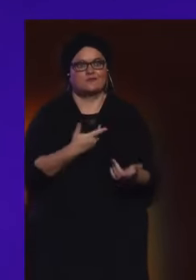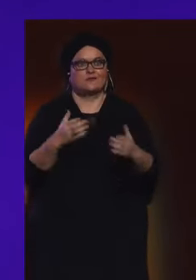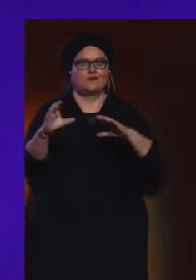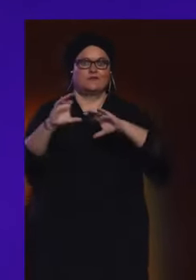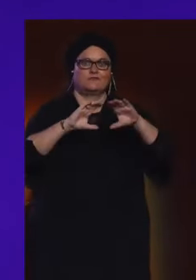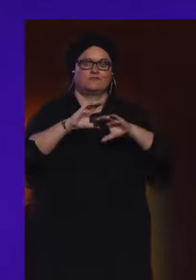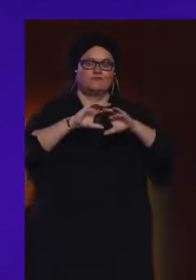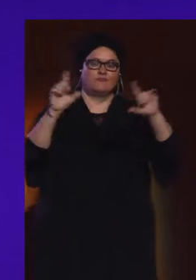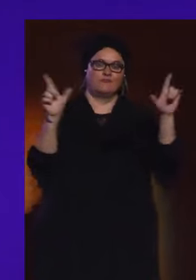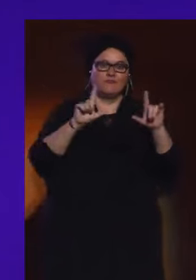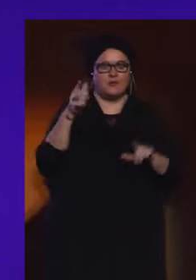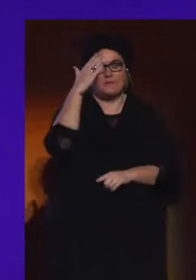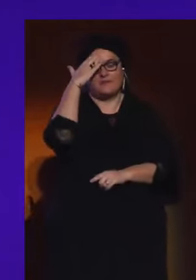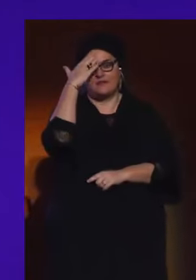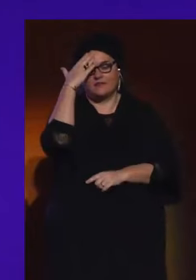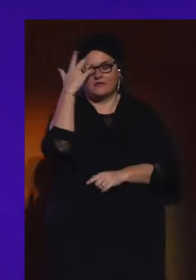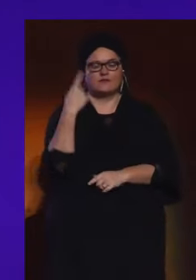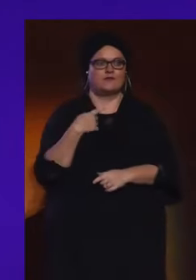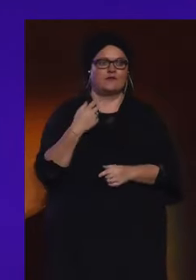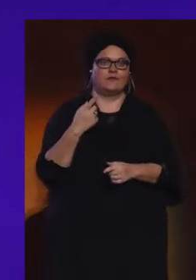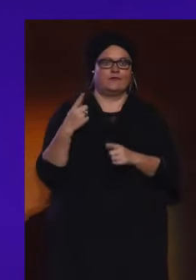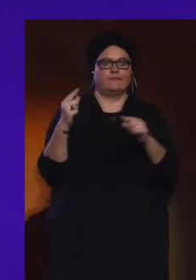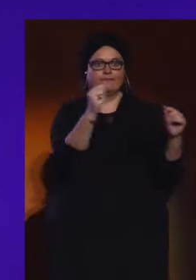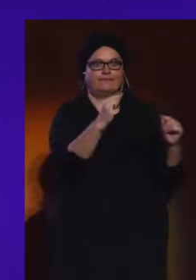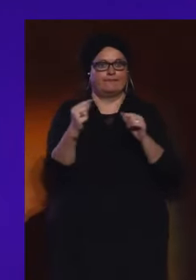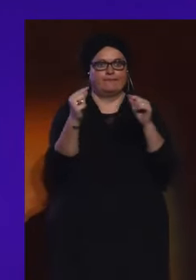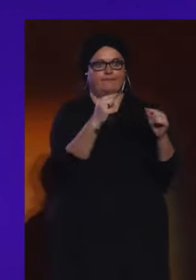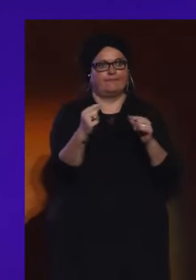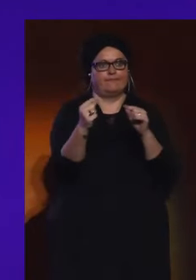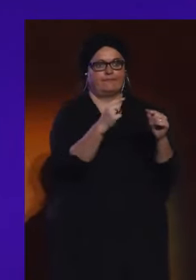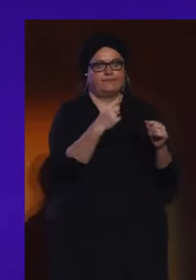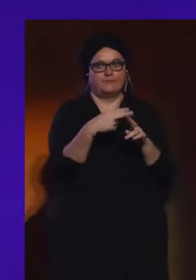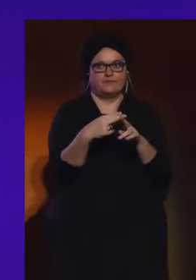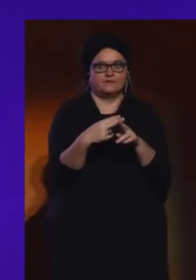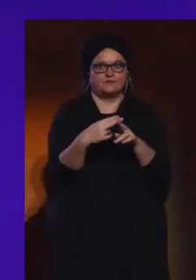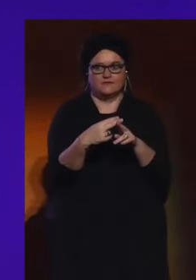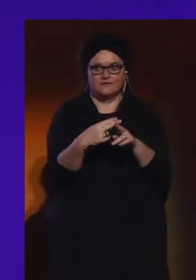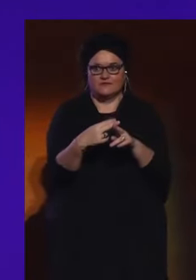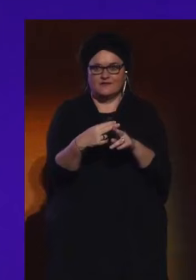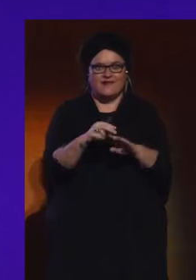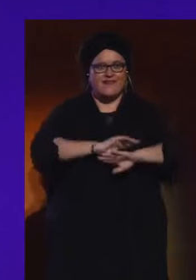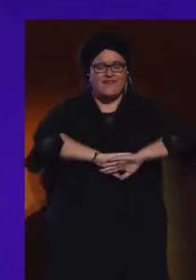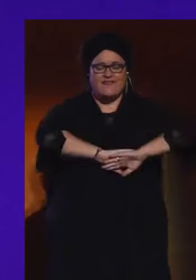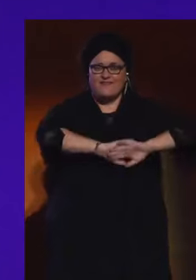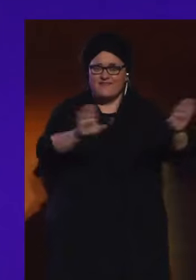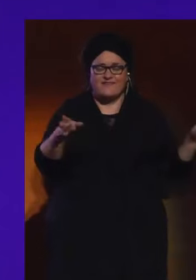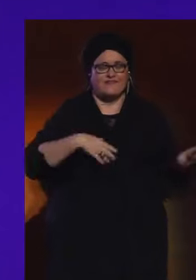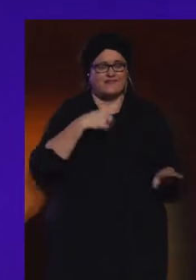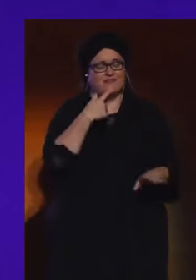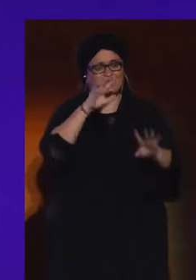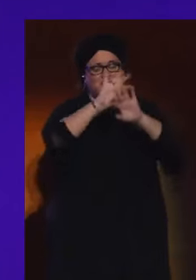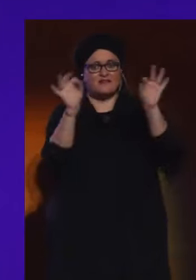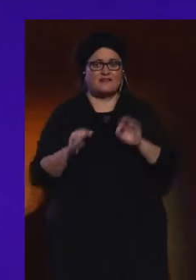komunikabide nagusiek, ez bertan parte hartzen duten tertuliakideek, inork ez zuen esan inoiz Euskal Herria